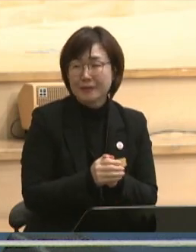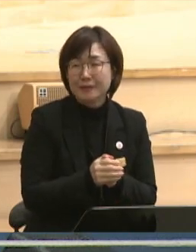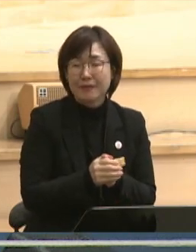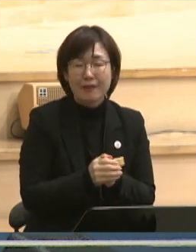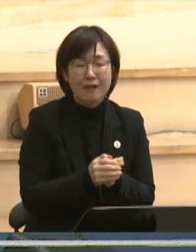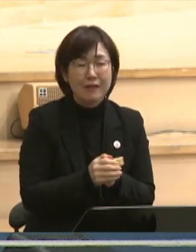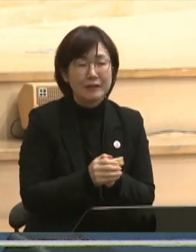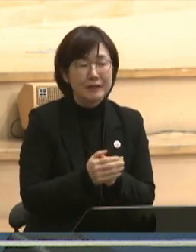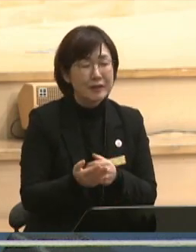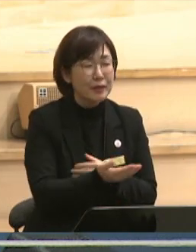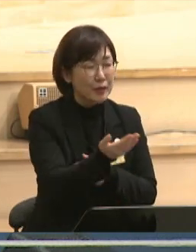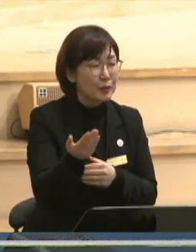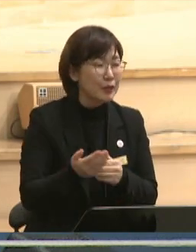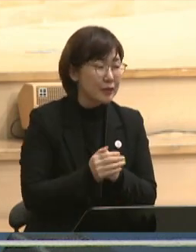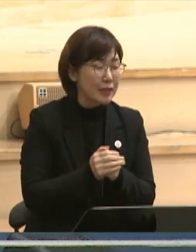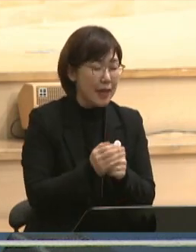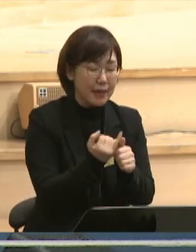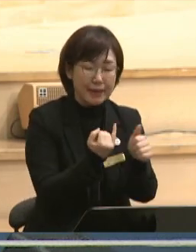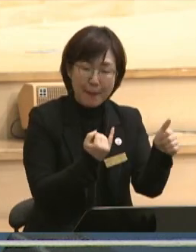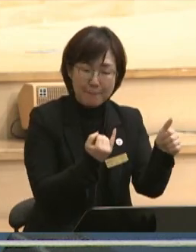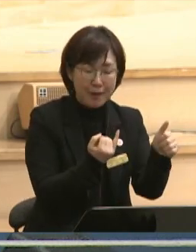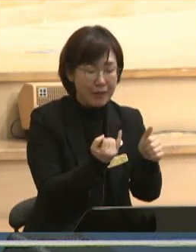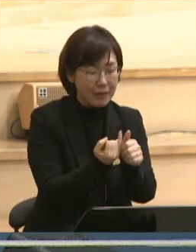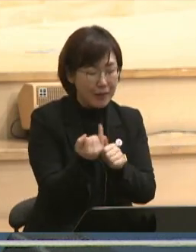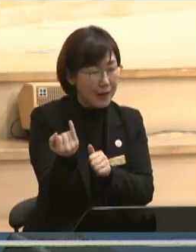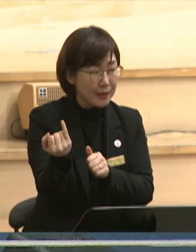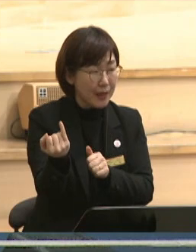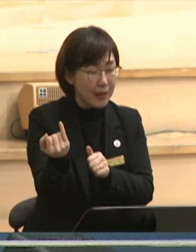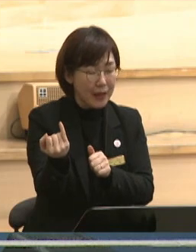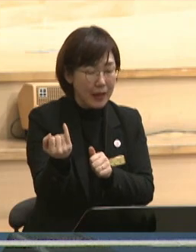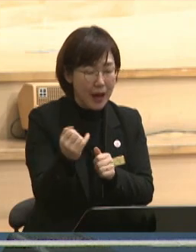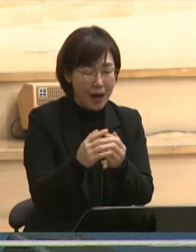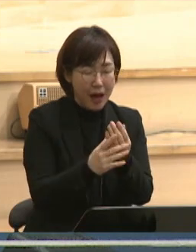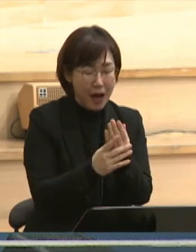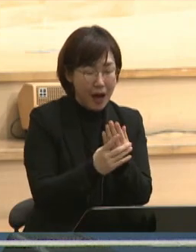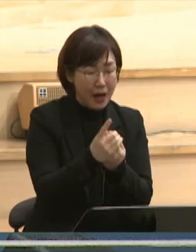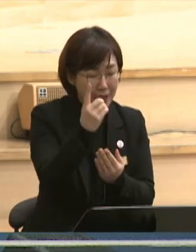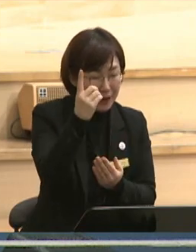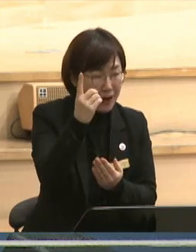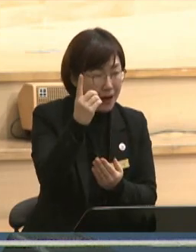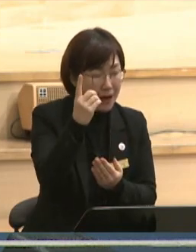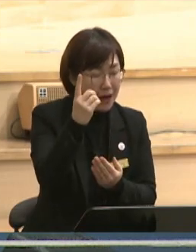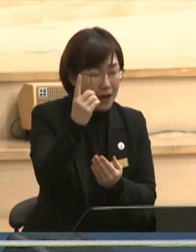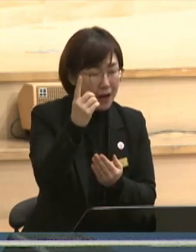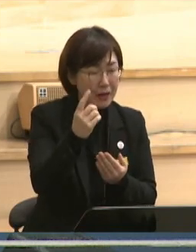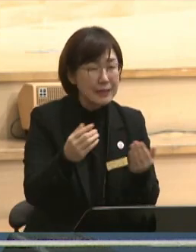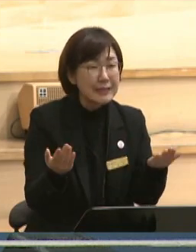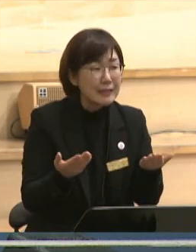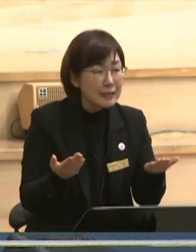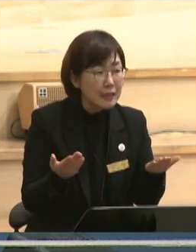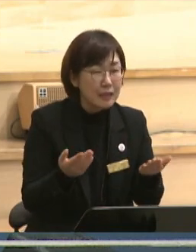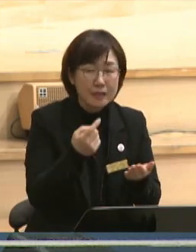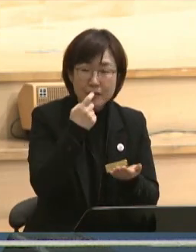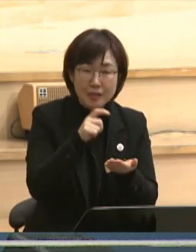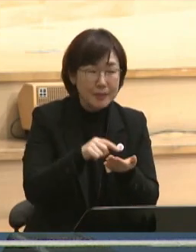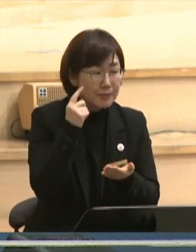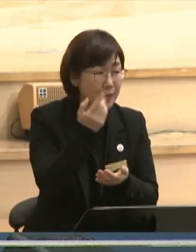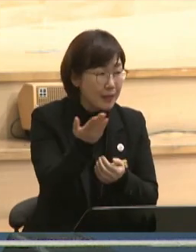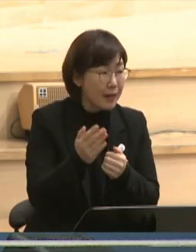여러분 남편과 아내가 하나가 되는게 쉬운 일일까요 어려운 일일까요